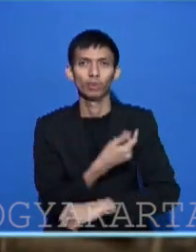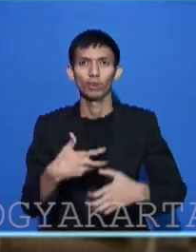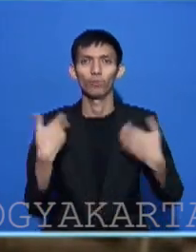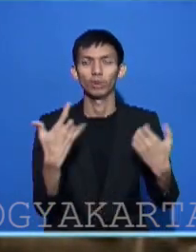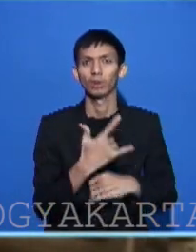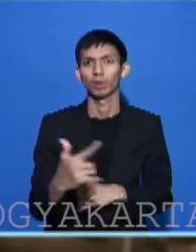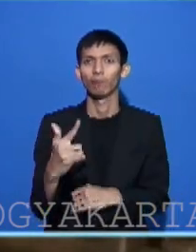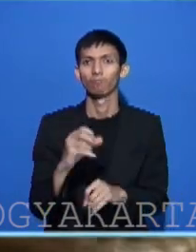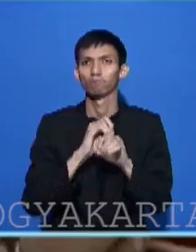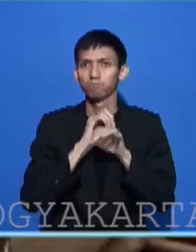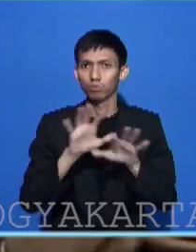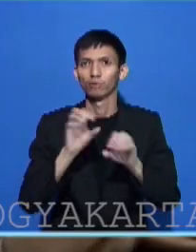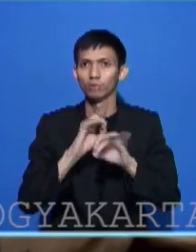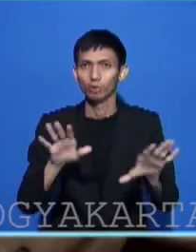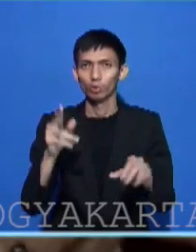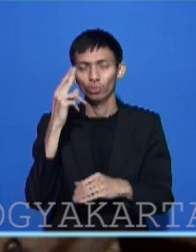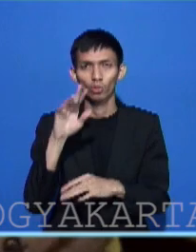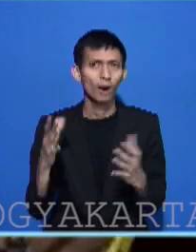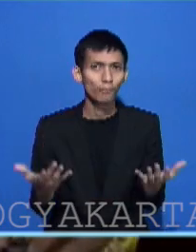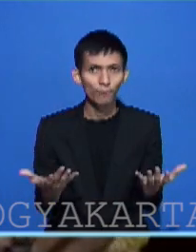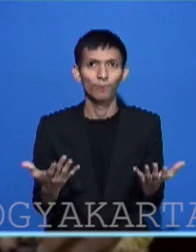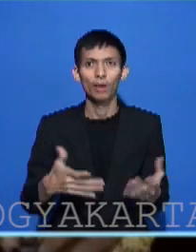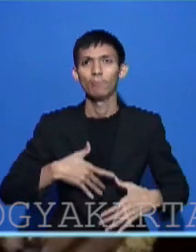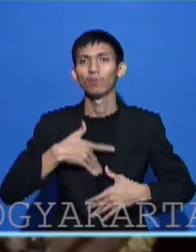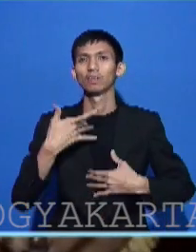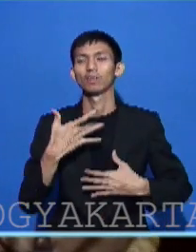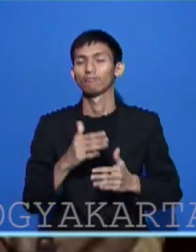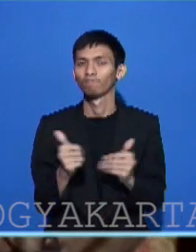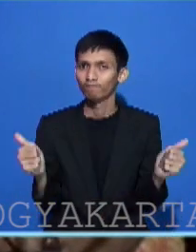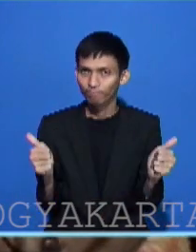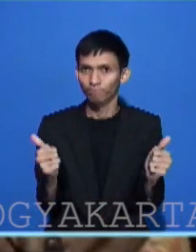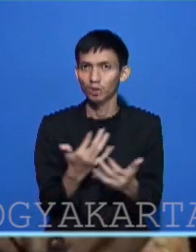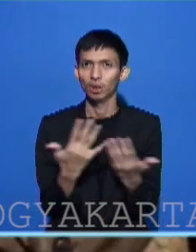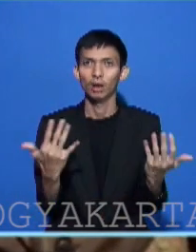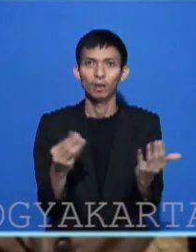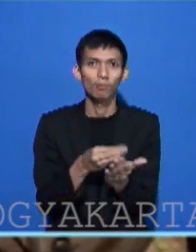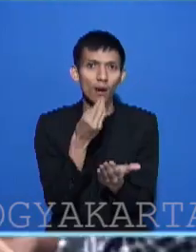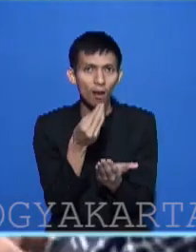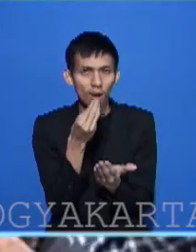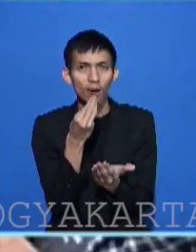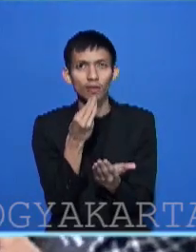digencarkan. Upaya ini dilakukan untuk memberikan rasa aman dan nyaman masyarakat dalam mengonsumsi daging kurban.